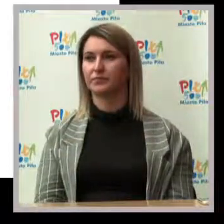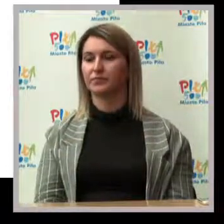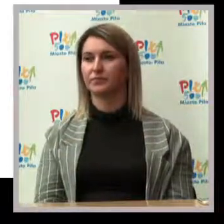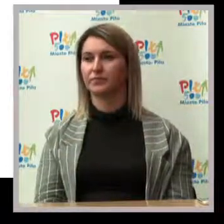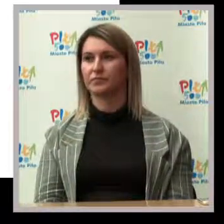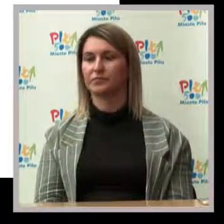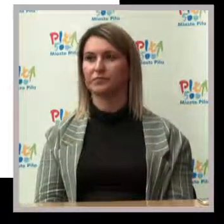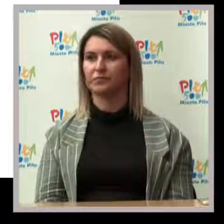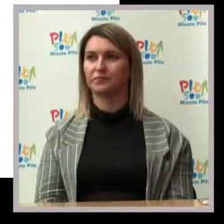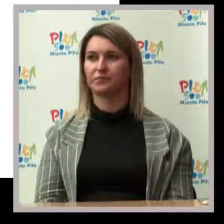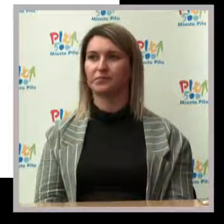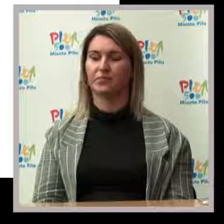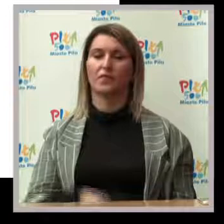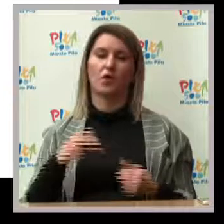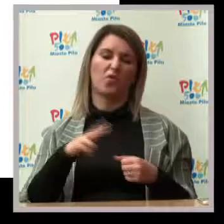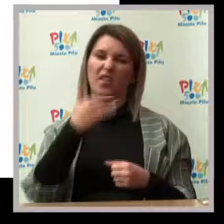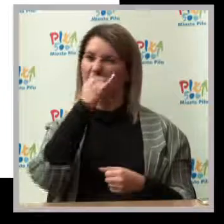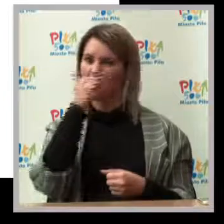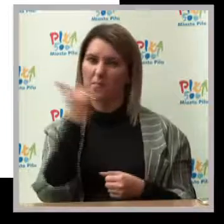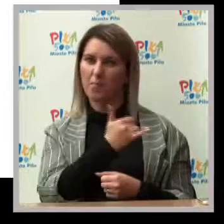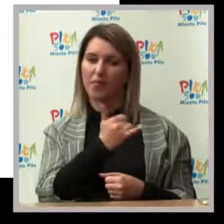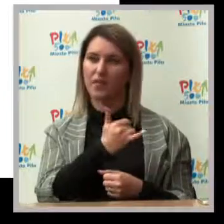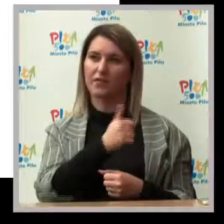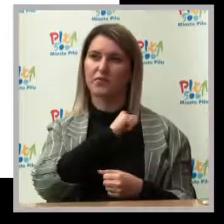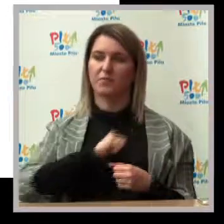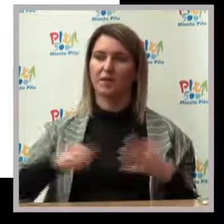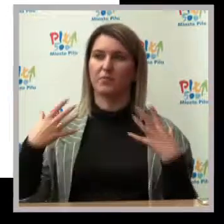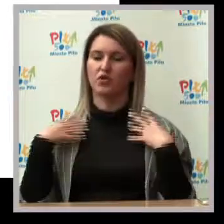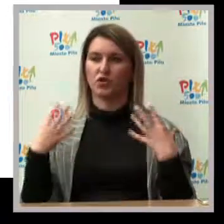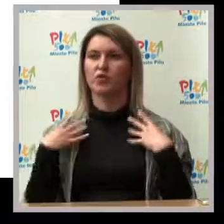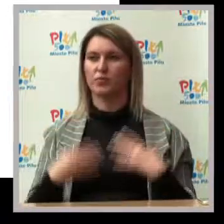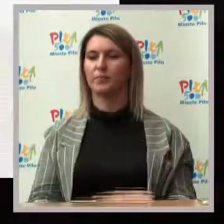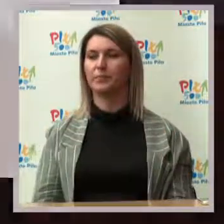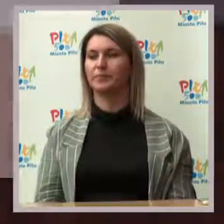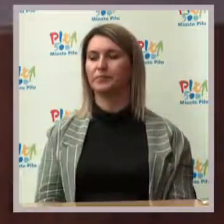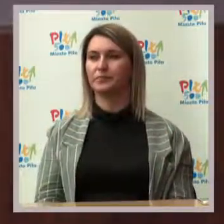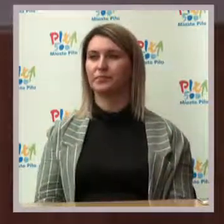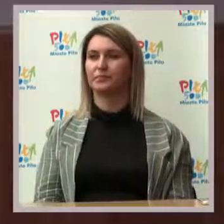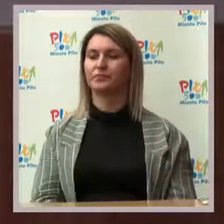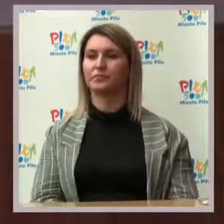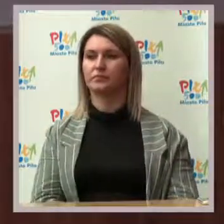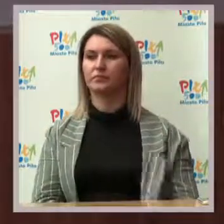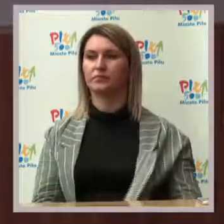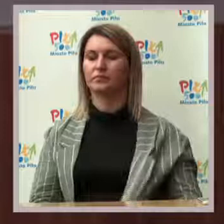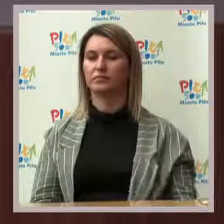którzy nie radzą sobie po prostu. Pani dyrektor Kolińska ma informacje na ten temat. Ale mamy